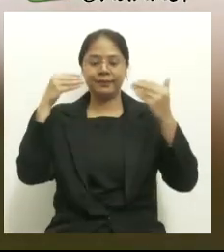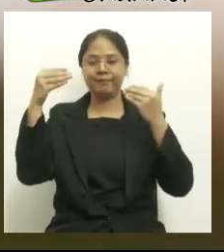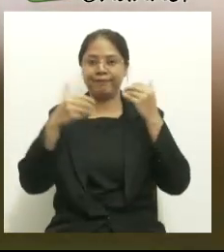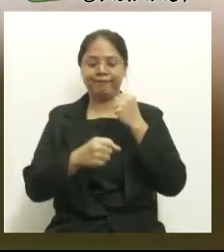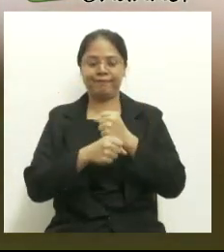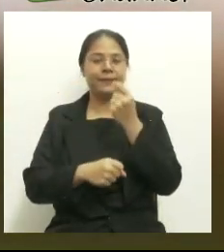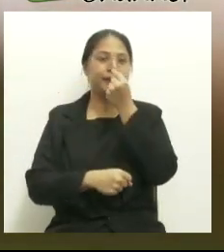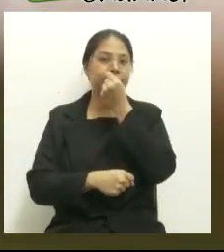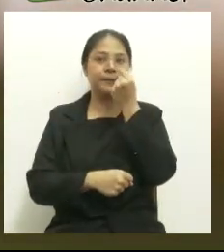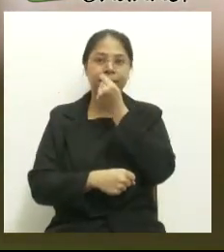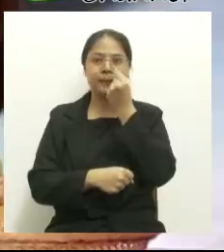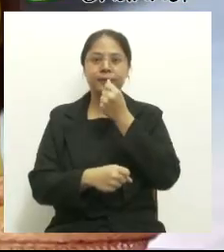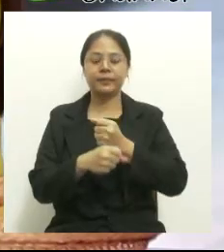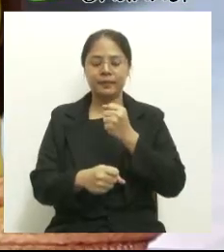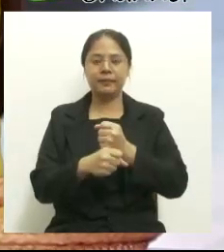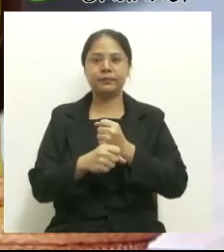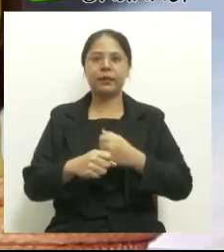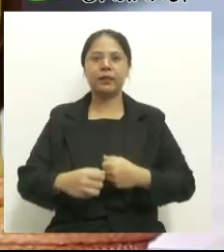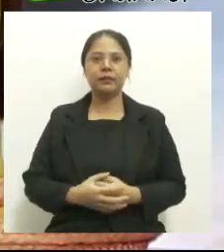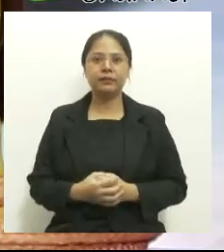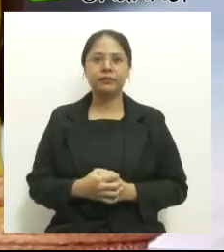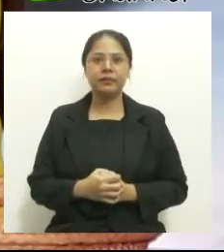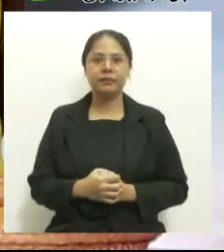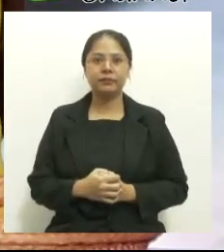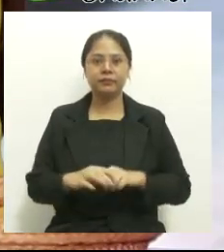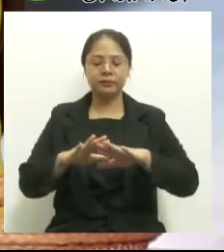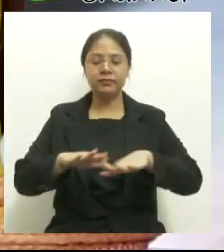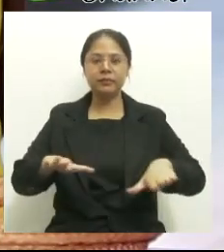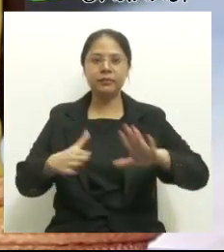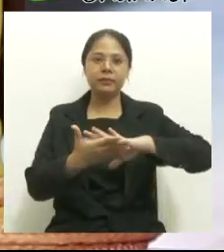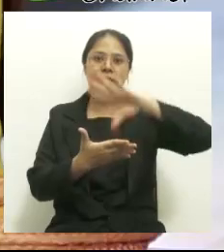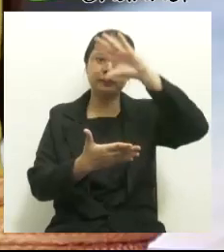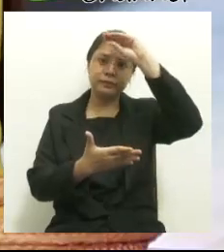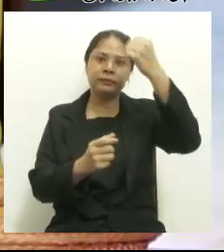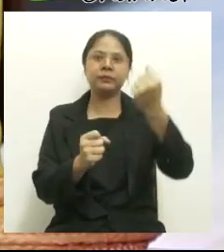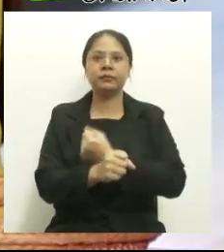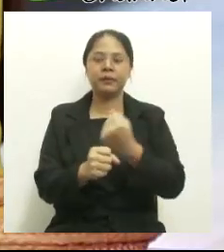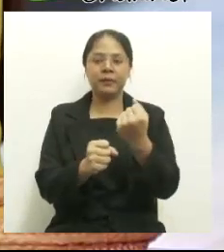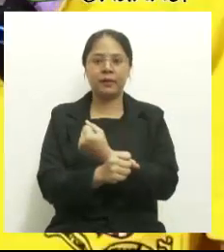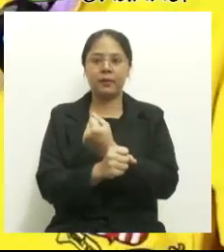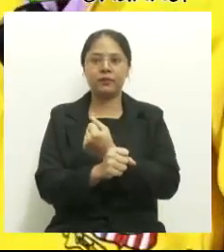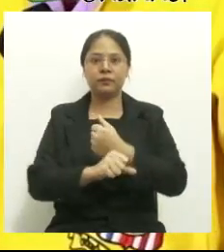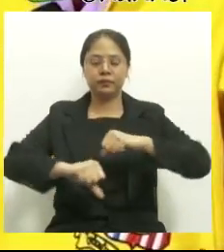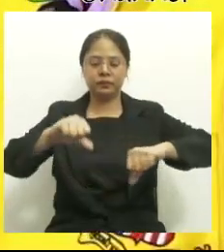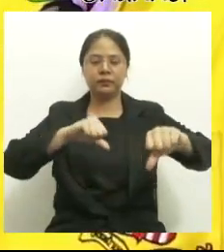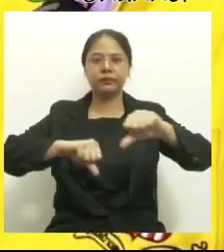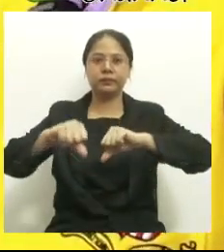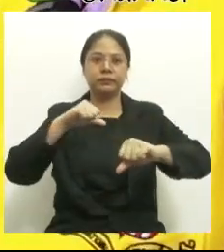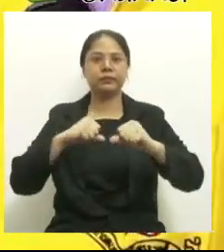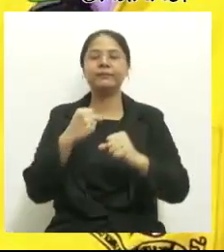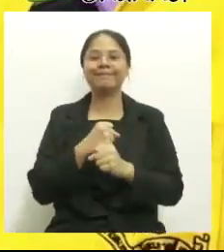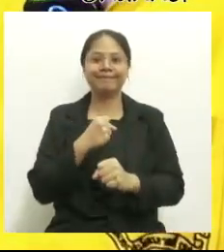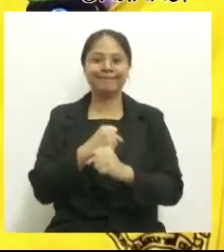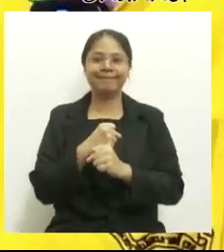ค่ะในส่วนของกิจกรรมการทำพิมพ์เศษน้ำนะคะจะทำให้นักเรียนเนี่ยได้ฝึกทักษะและก็กระบวนการทางวิทยาศาสตร์ตามหลักสูตรและ